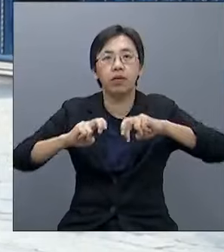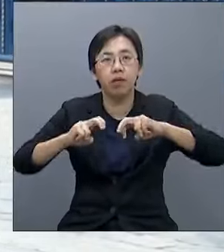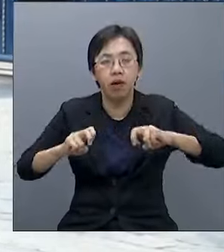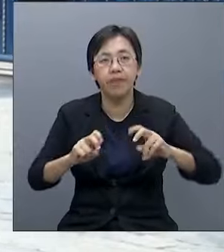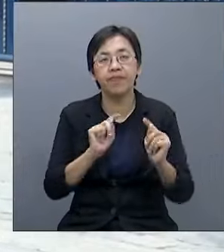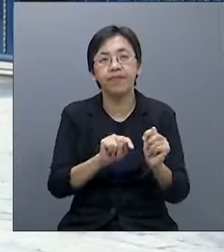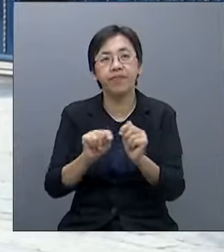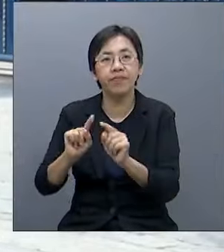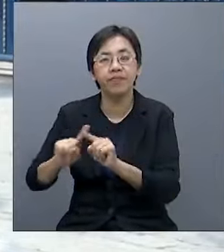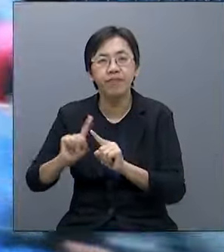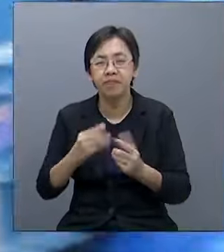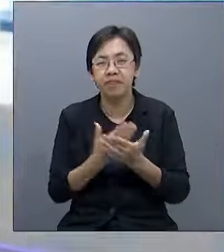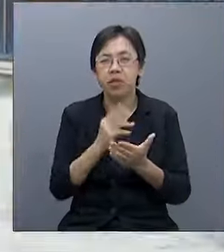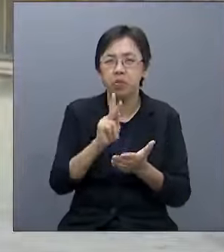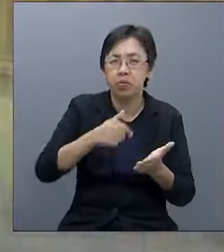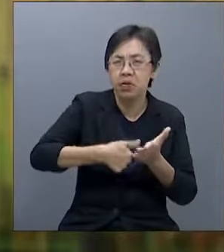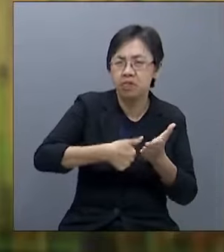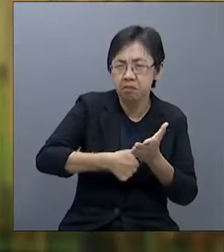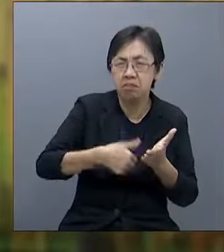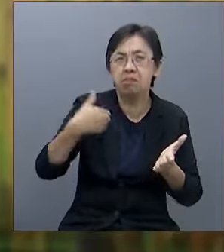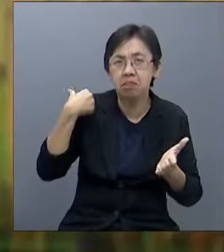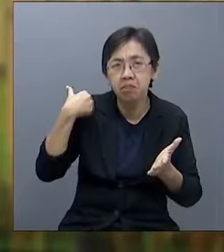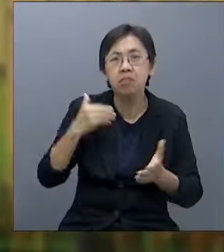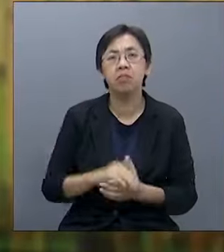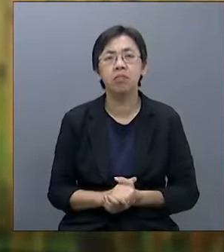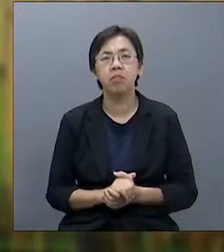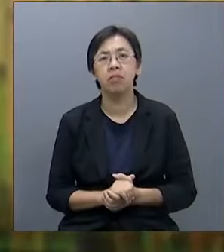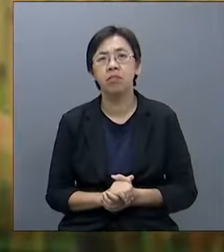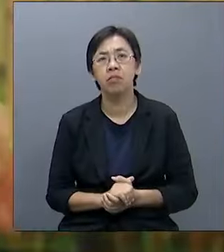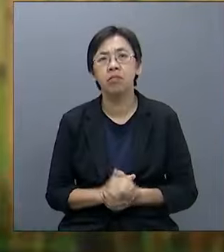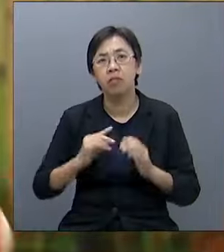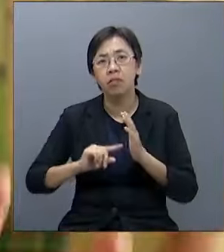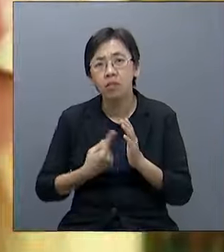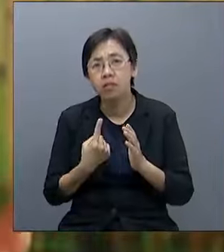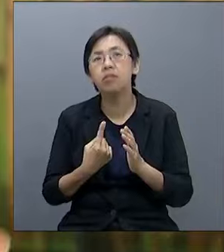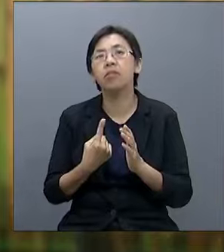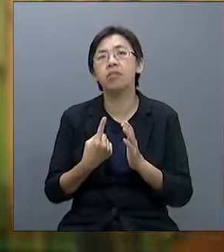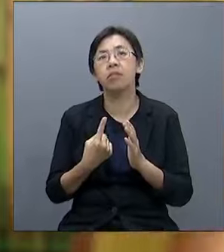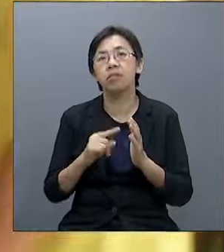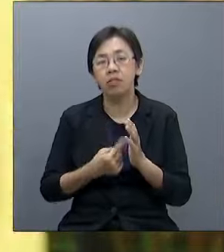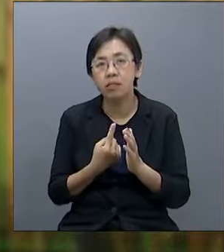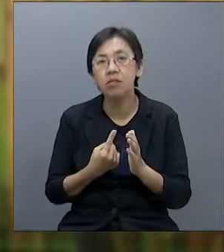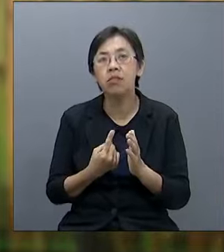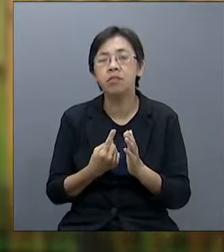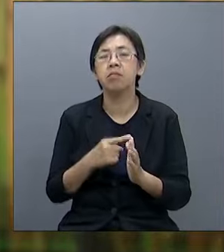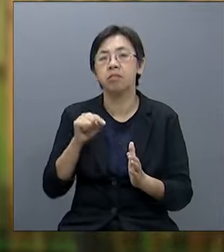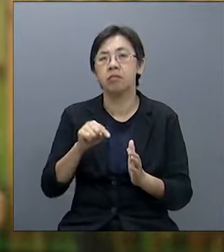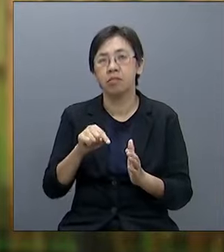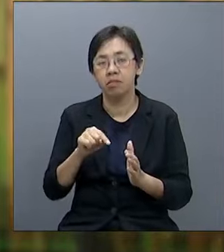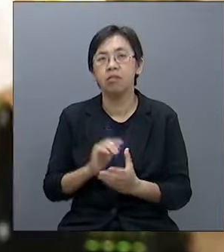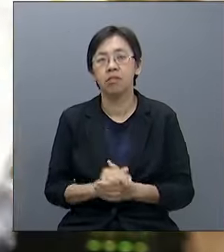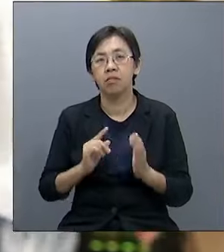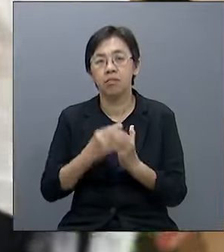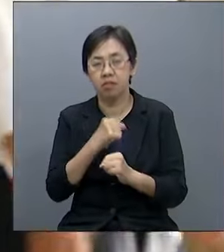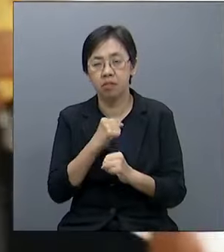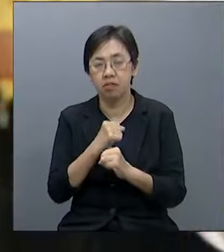เรื่องนี้สิ่งคนเลยก็ยังมีเป็นประเด็นหลักๆอยู่บ้างค่ะเพราะการเริ่มต้นเนี่ยมันก็เลยทำใหเราสามารถเอาโจทย์เรื่องนี้ค่ะขึ้นมา